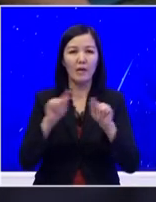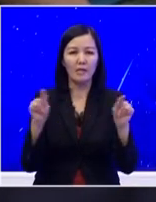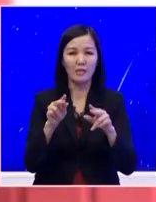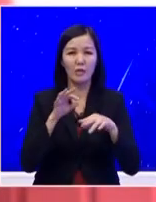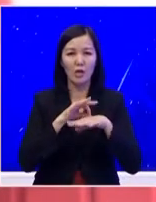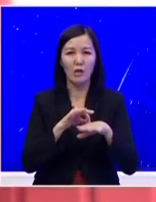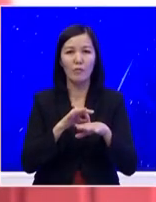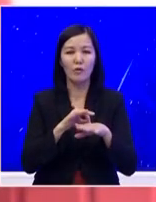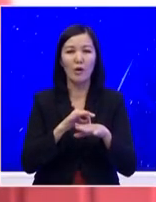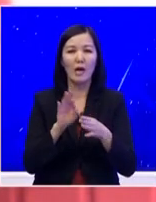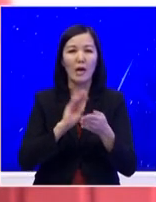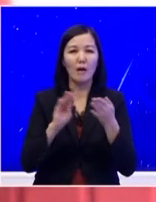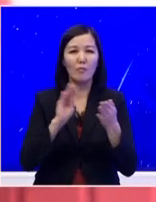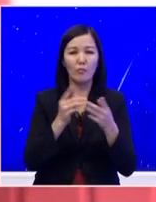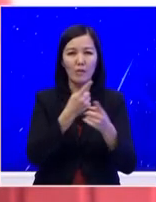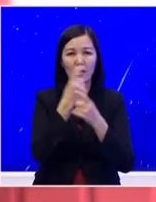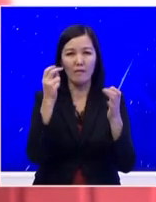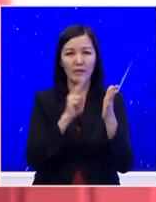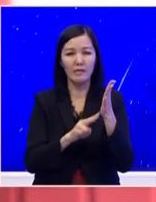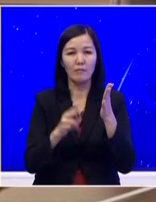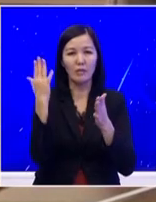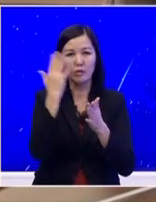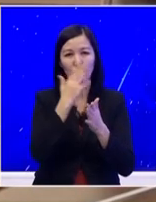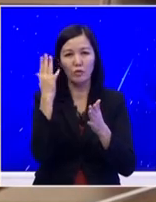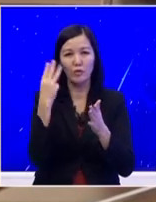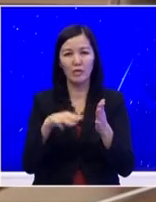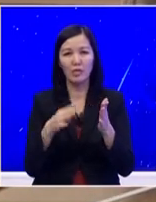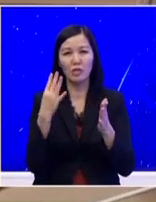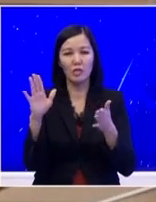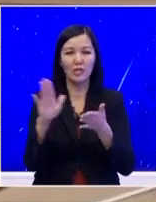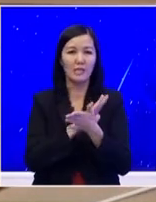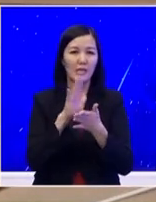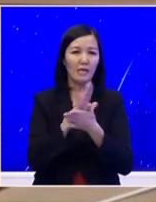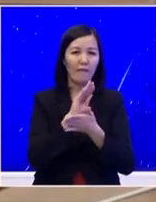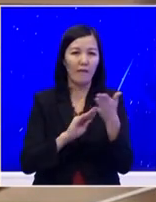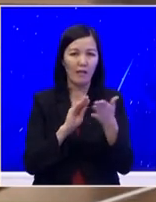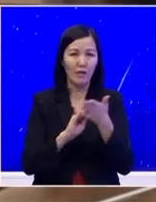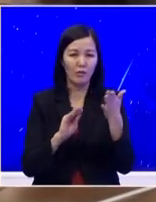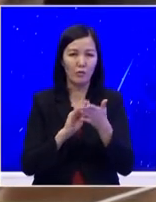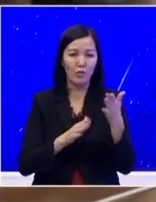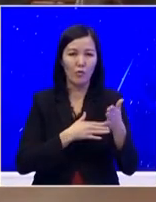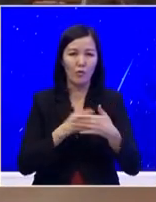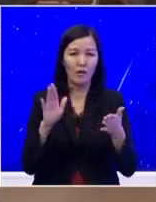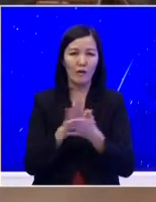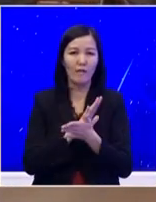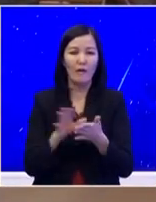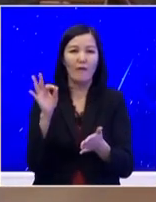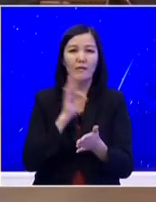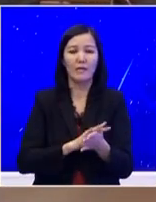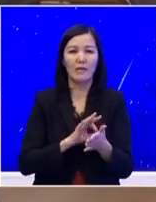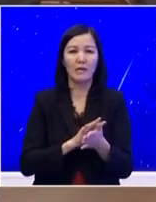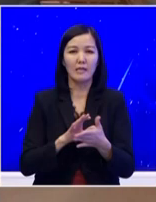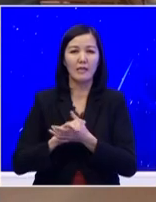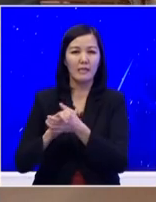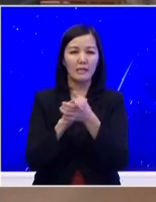работу. Опубликовала почти 70 сюжетов и 34 статьи о деятельности волонтеров. Ваш вклад в созидательность